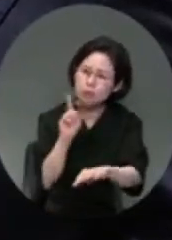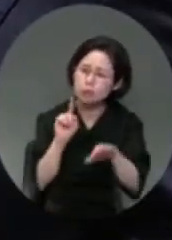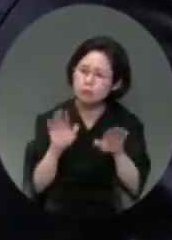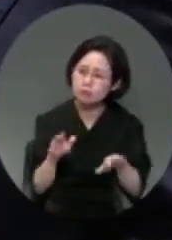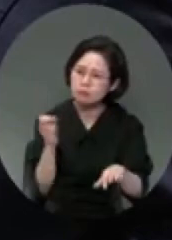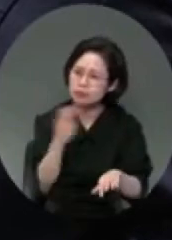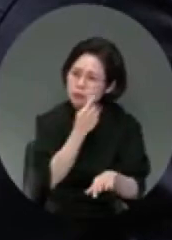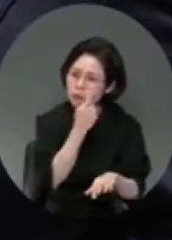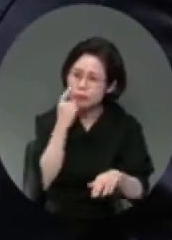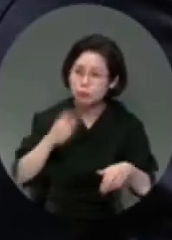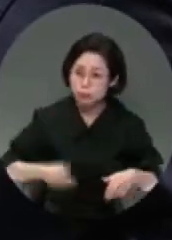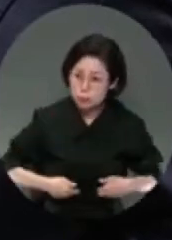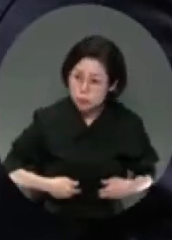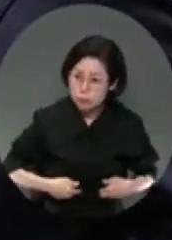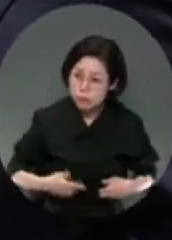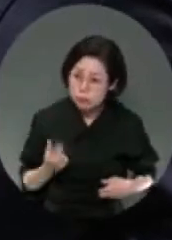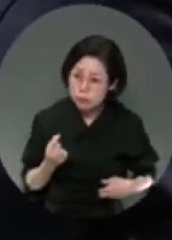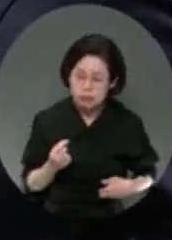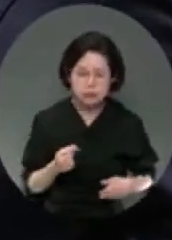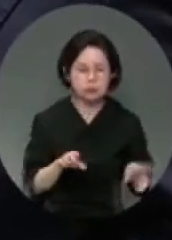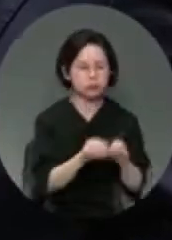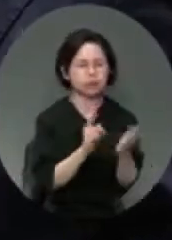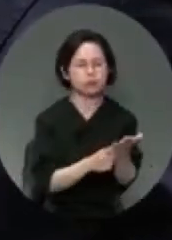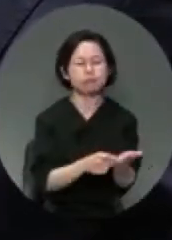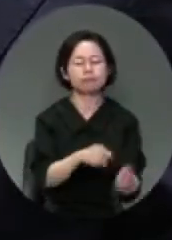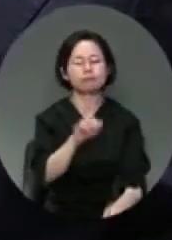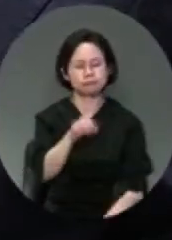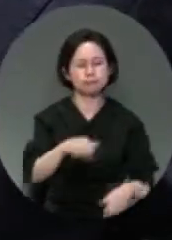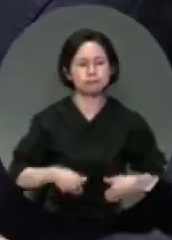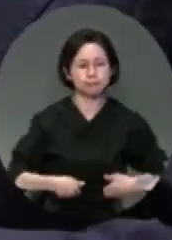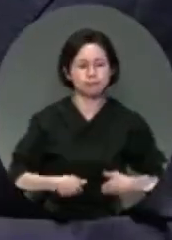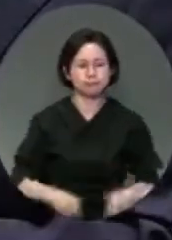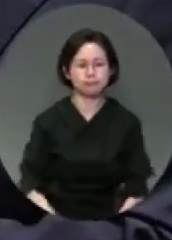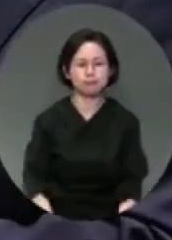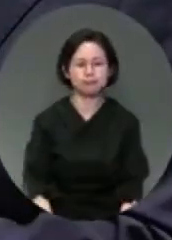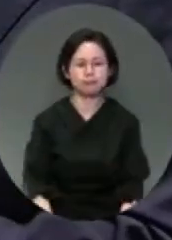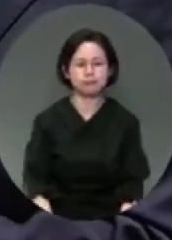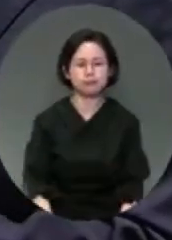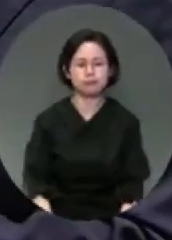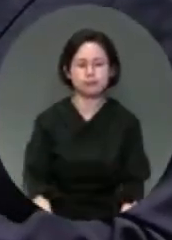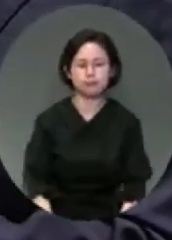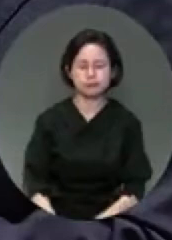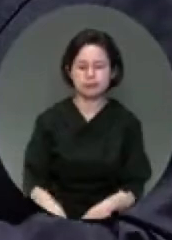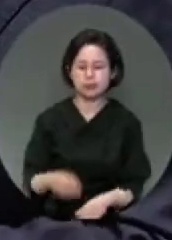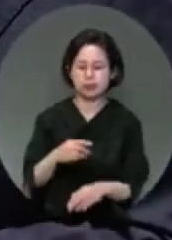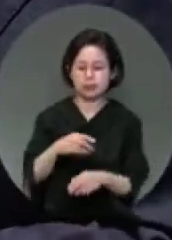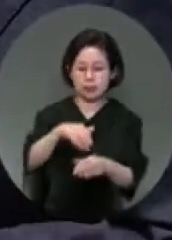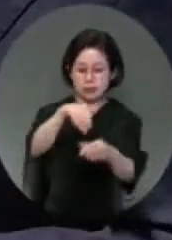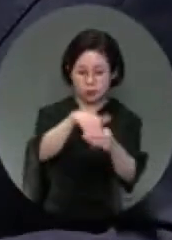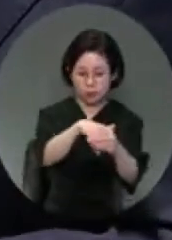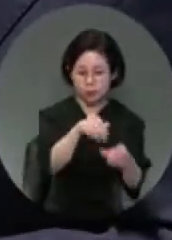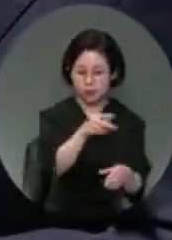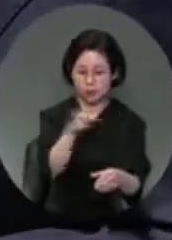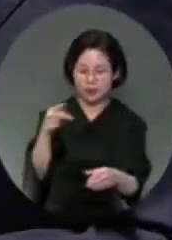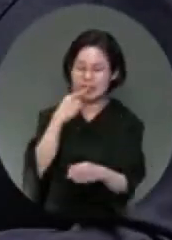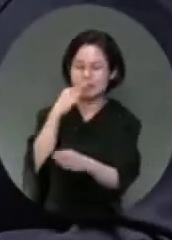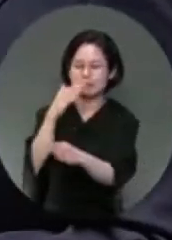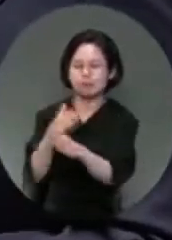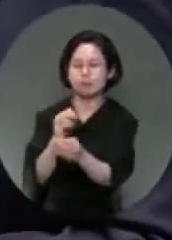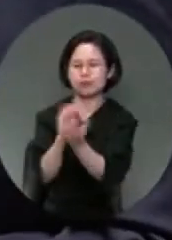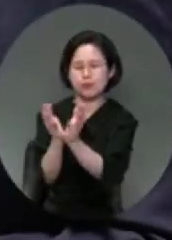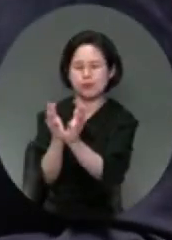않겠습니까? 네, 그럴 필요가 있다고 생각합니다. 선거를 우리가 민주주의의 꽃이라고 하는데요. 이